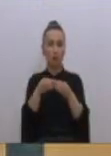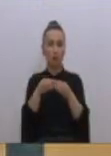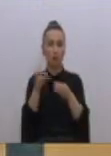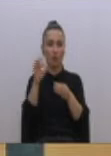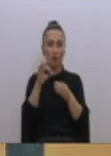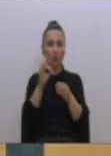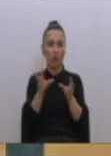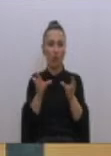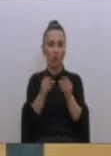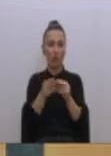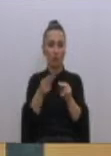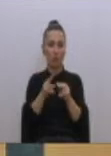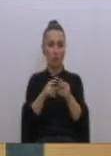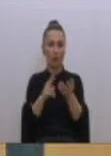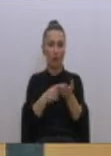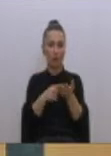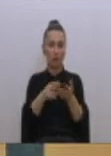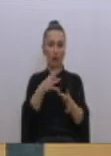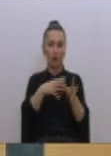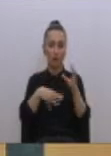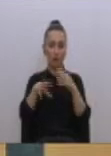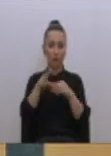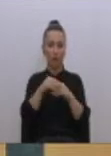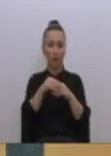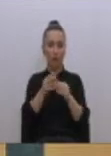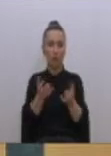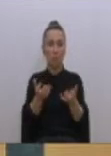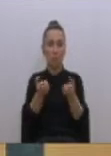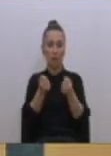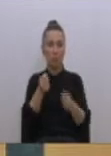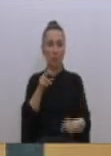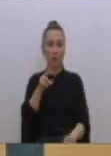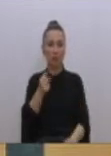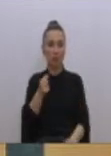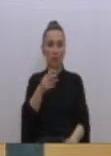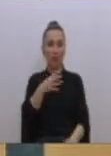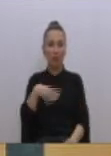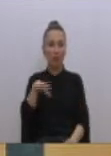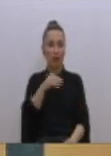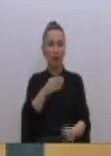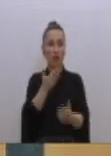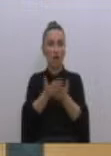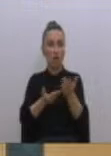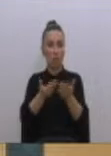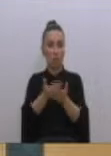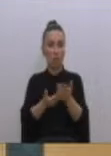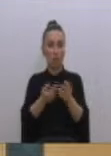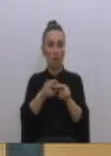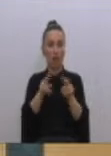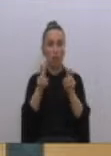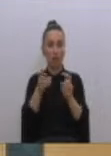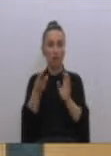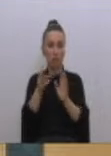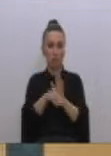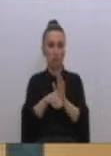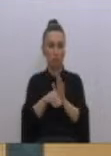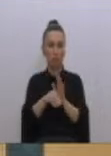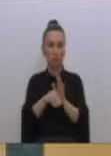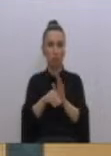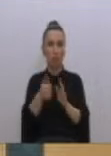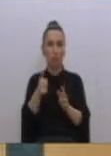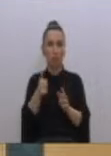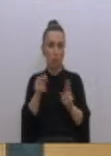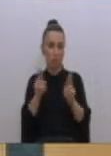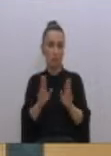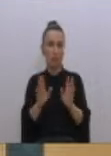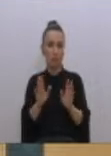ჯგუფთან ერთად ამ ანგარიშებსაც და ყველა მიგნება და ყველა რეკომენდაცია ამ ნაწილში როგორც